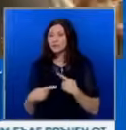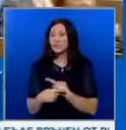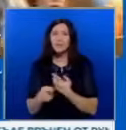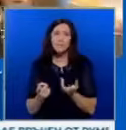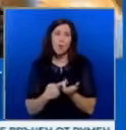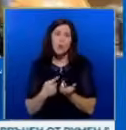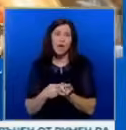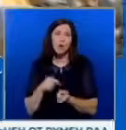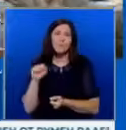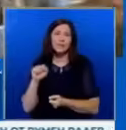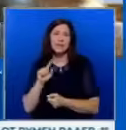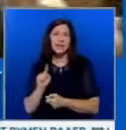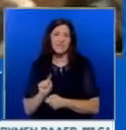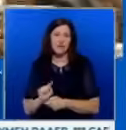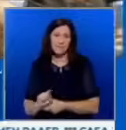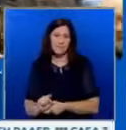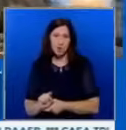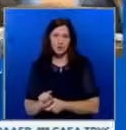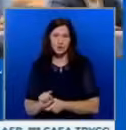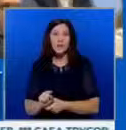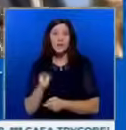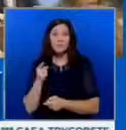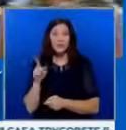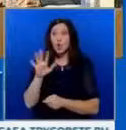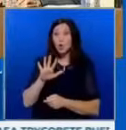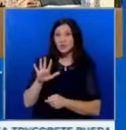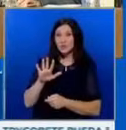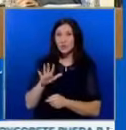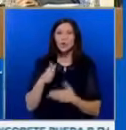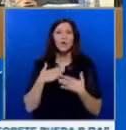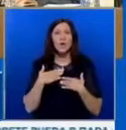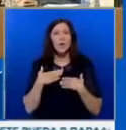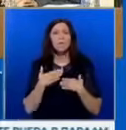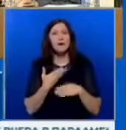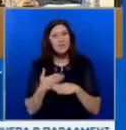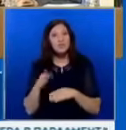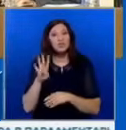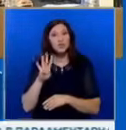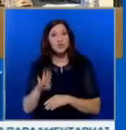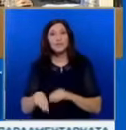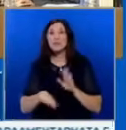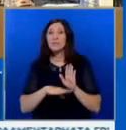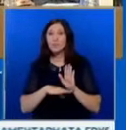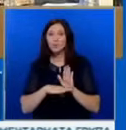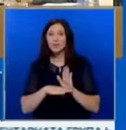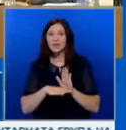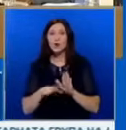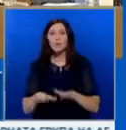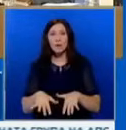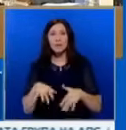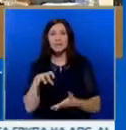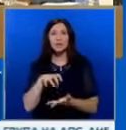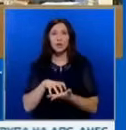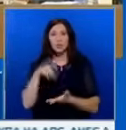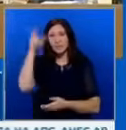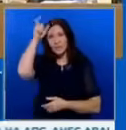някои партийни въпроси. На този фон обаче има вече 4 депутати от парламентарната група